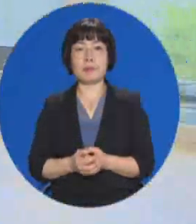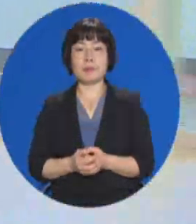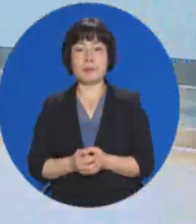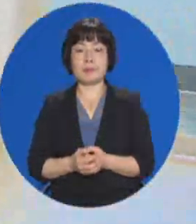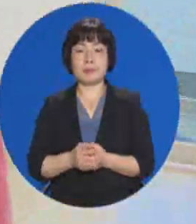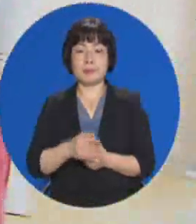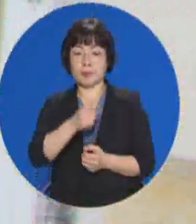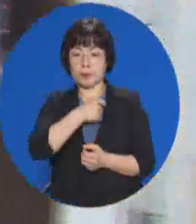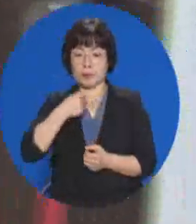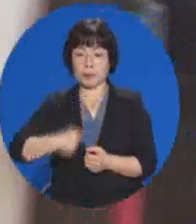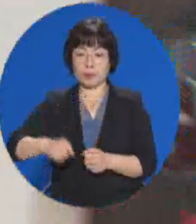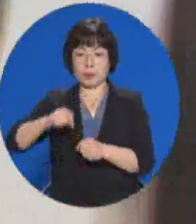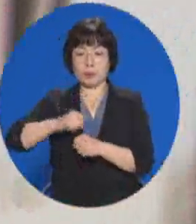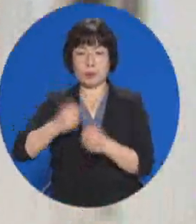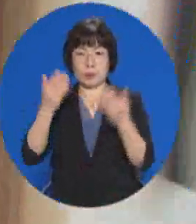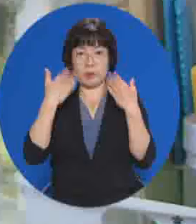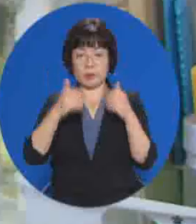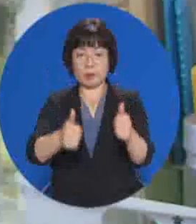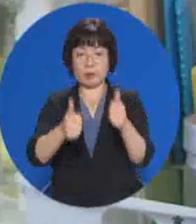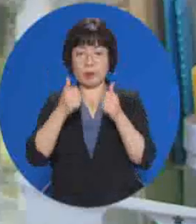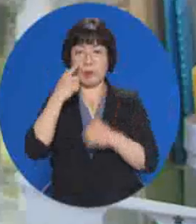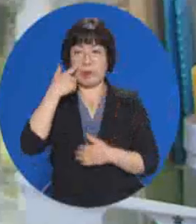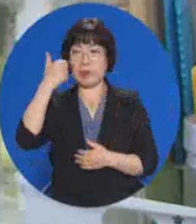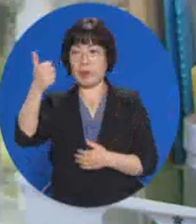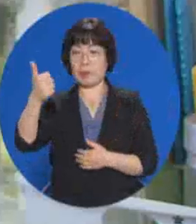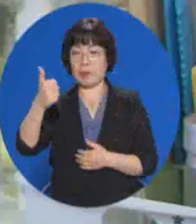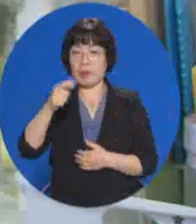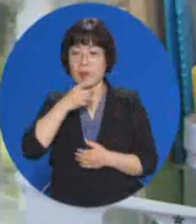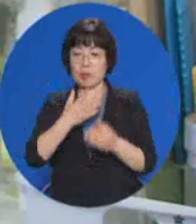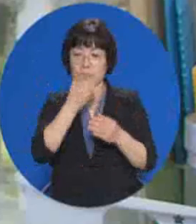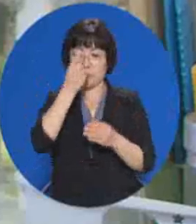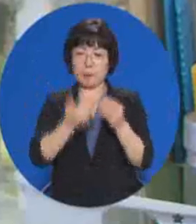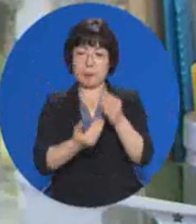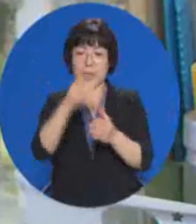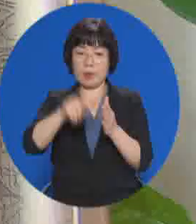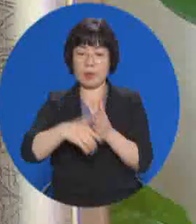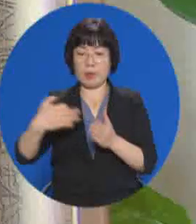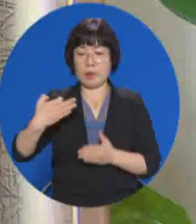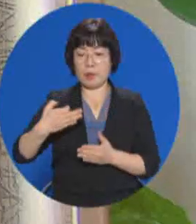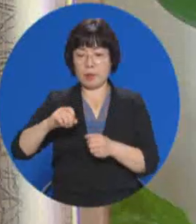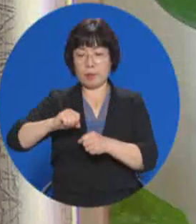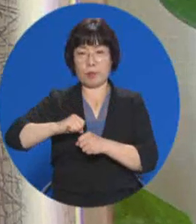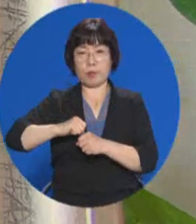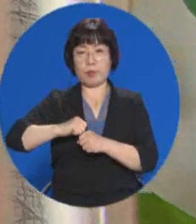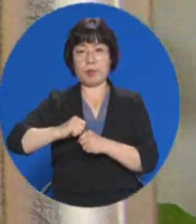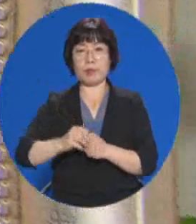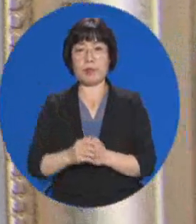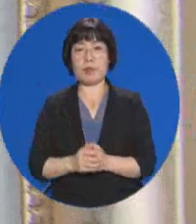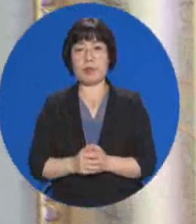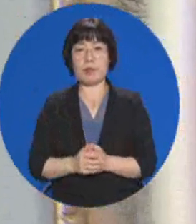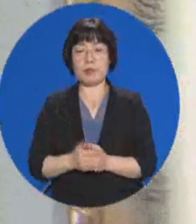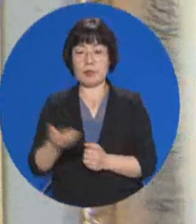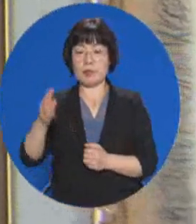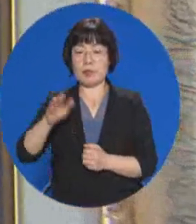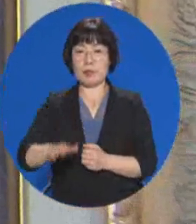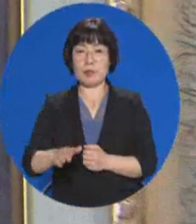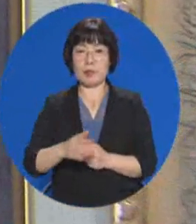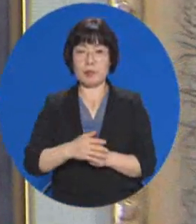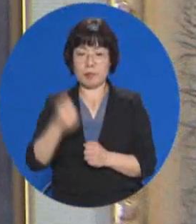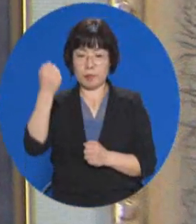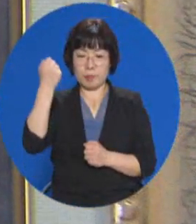만주 사관학교를 나온 박규덕 씨의 아버지는 여순 사건 당시 14연대 군인이었습니다. 하지만